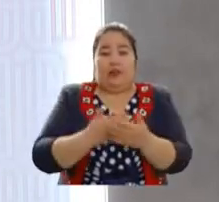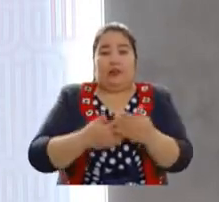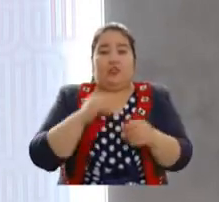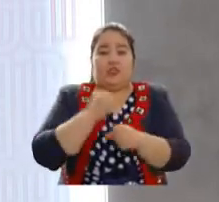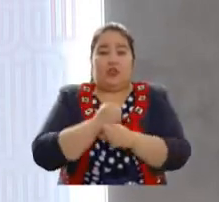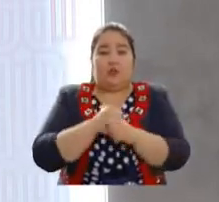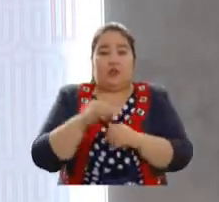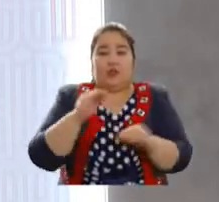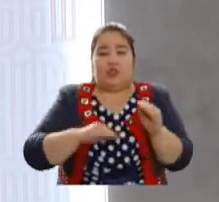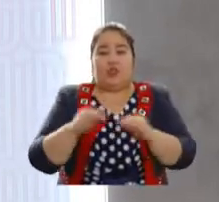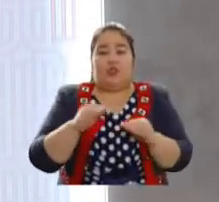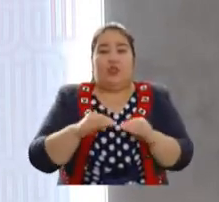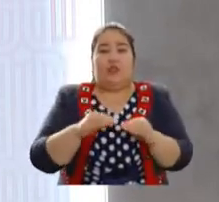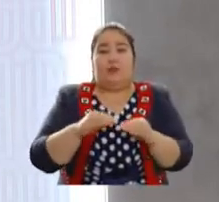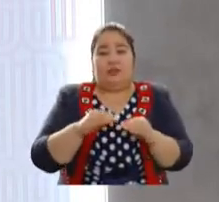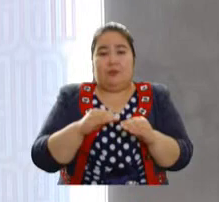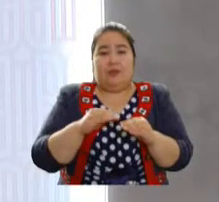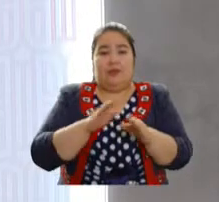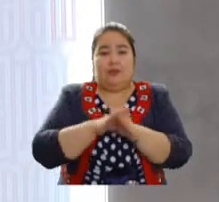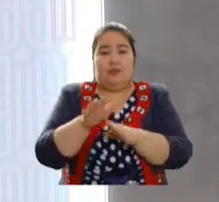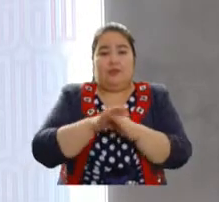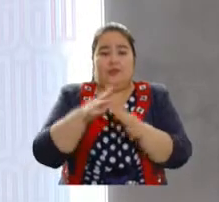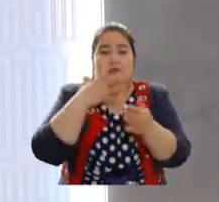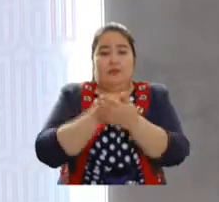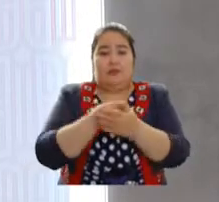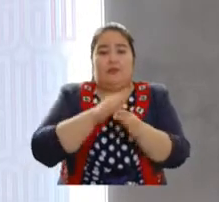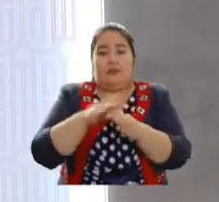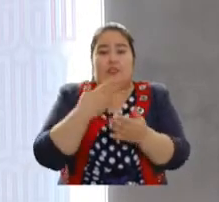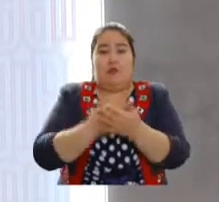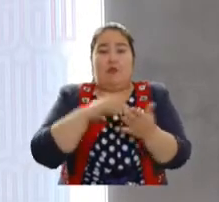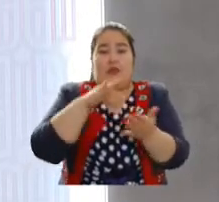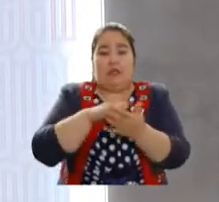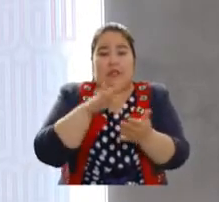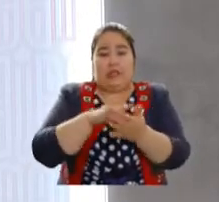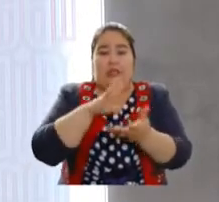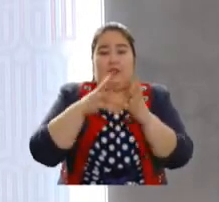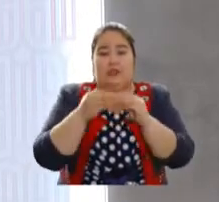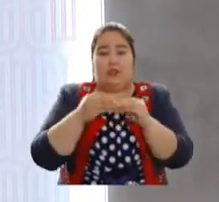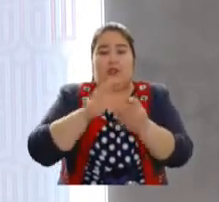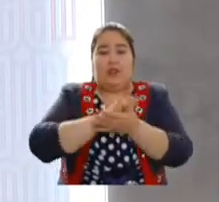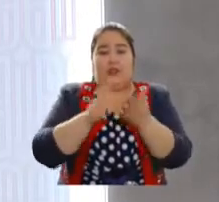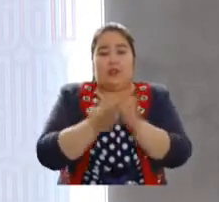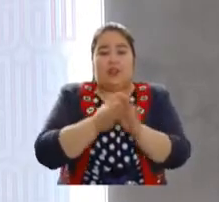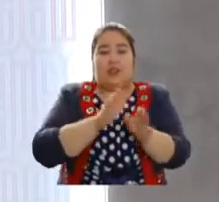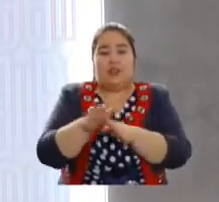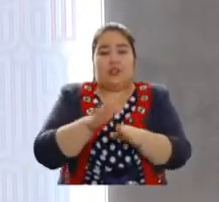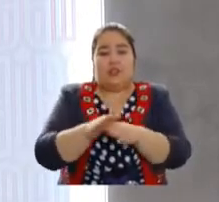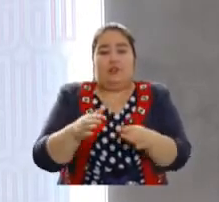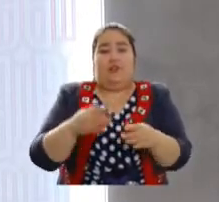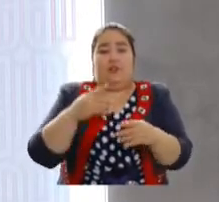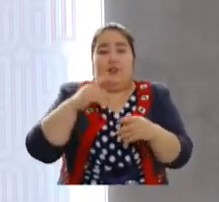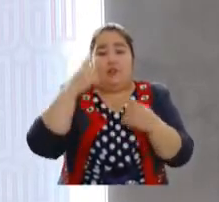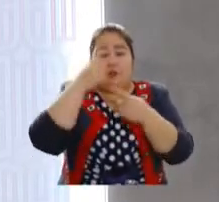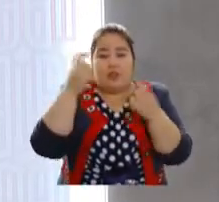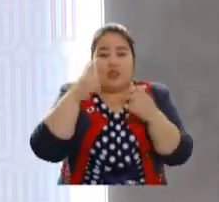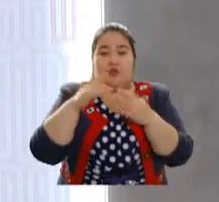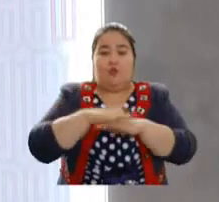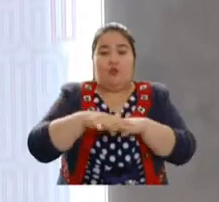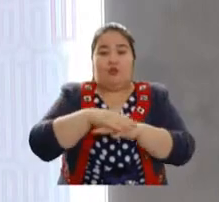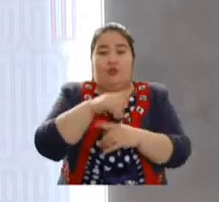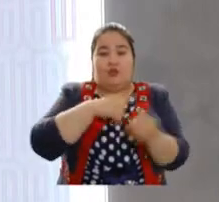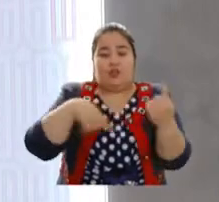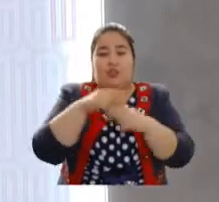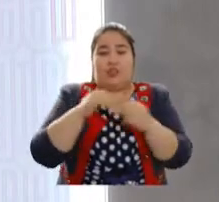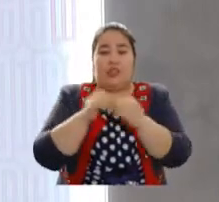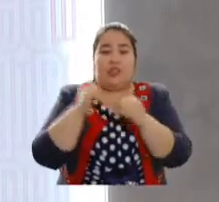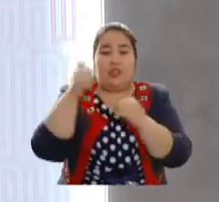ishlab chiqish, zamonaviy savdo va logistika markazlarini tashkil etish, mahalliy oziq-ovqat mahsulotlarini jahon bozorlarida ilgari